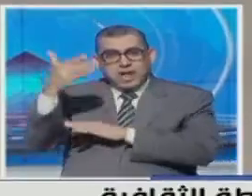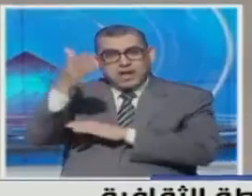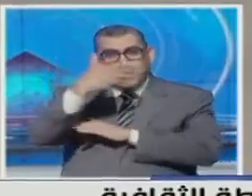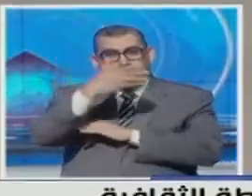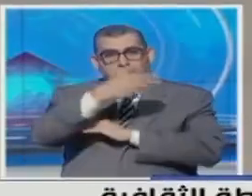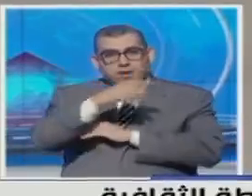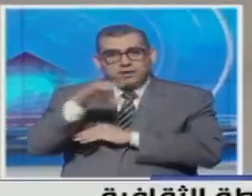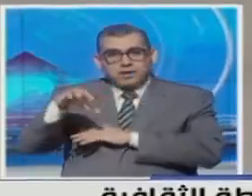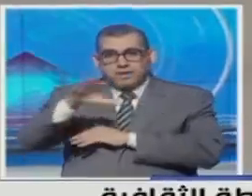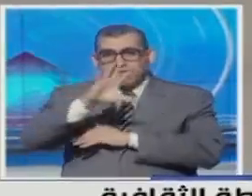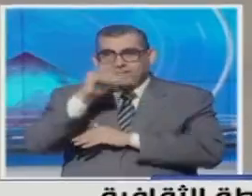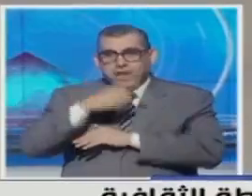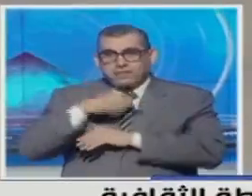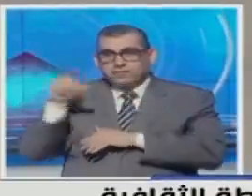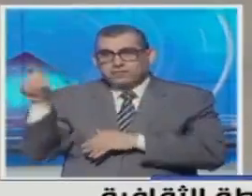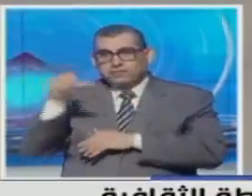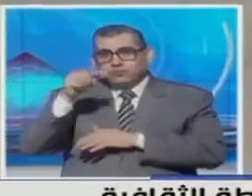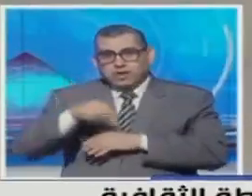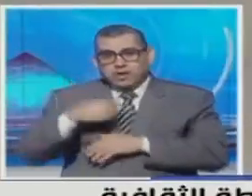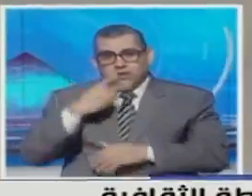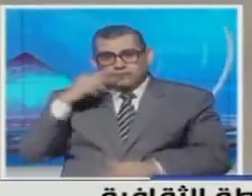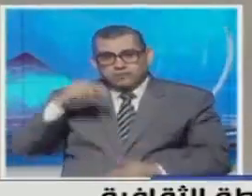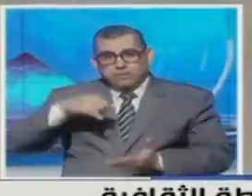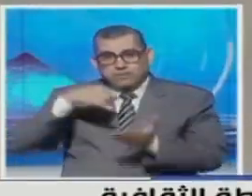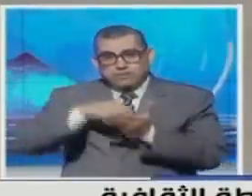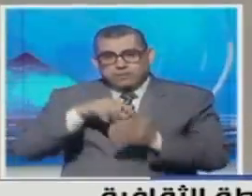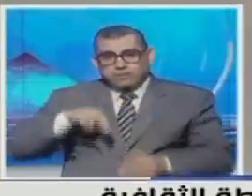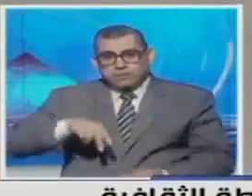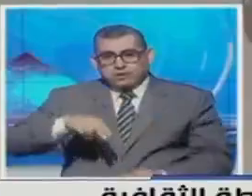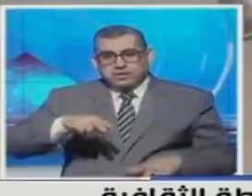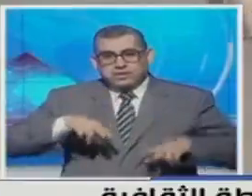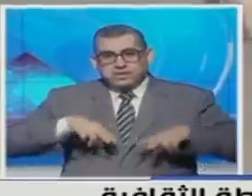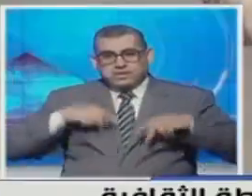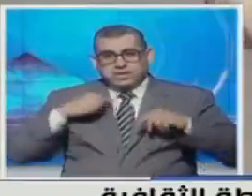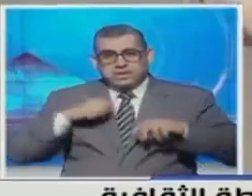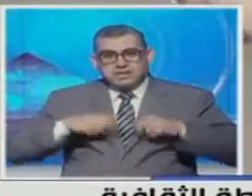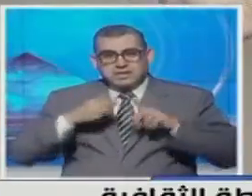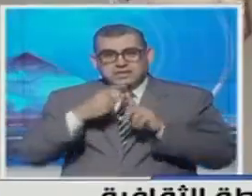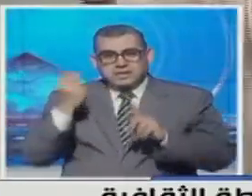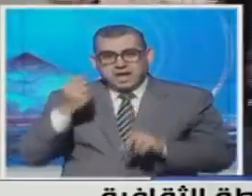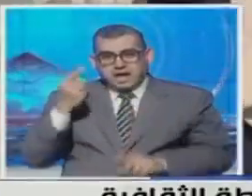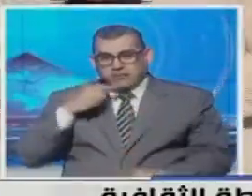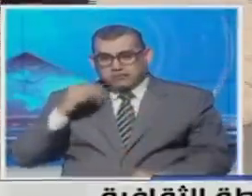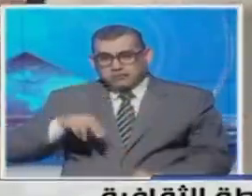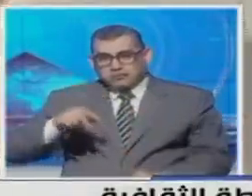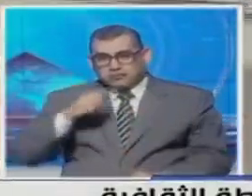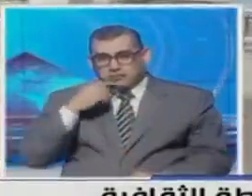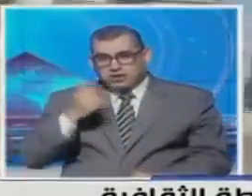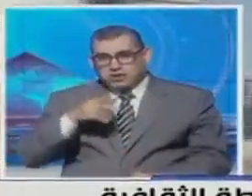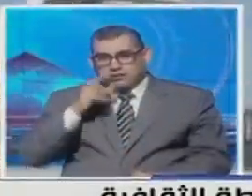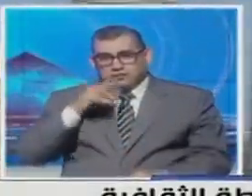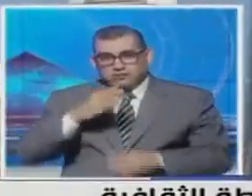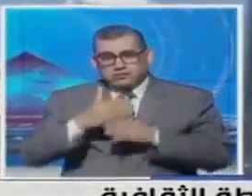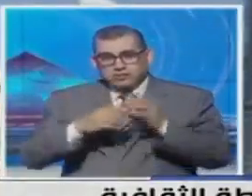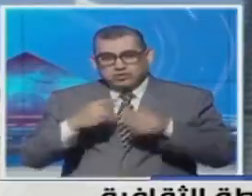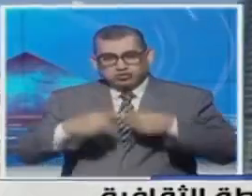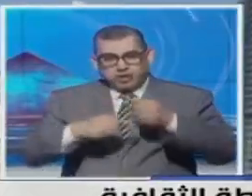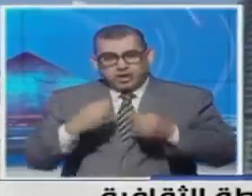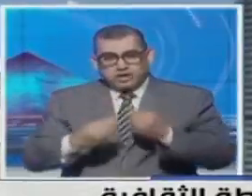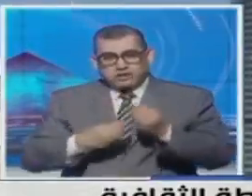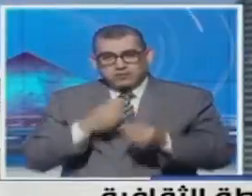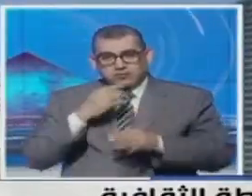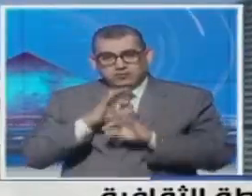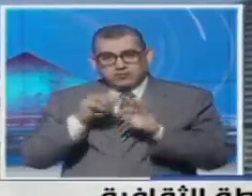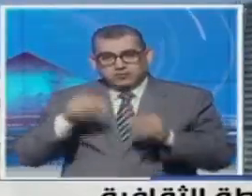من دول العالم. أنا الآن في الممشى السياحي والموجود تحت الإنشاء، ويوجد